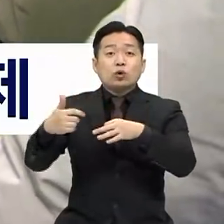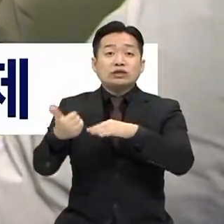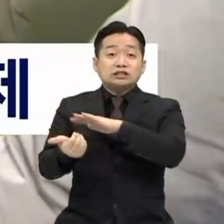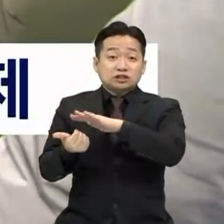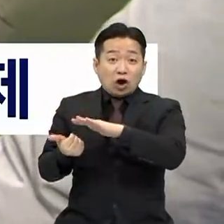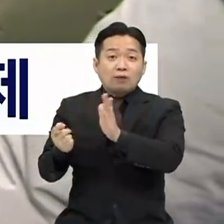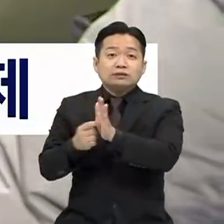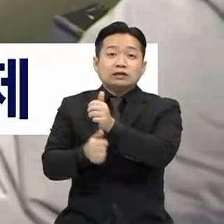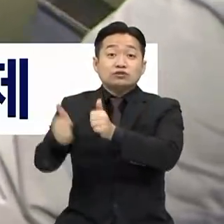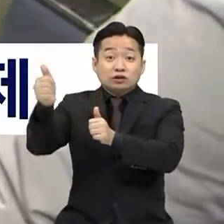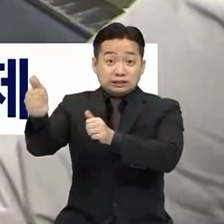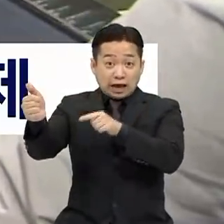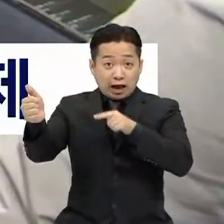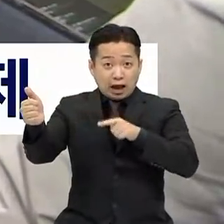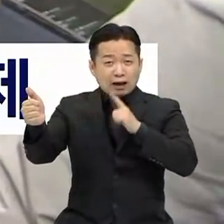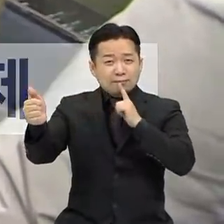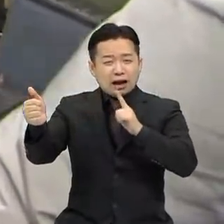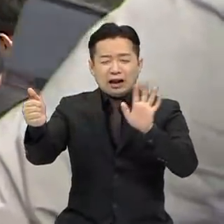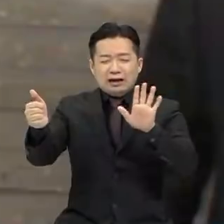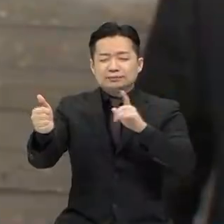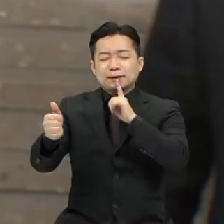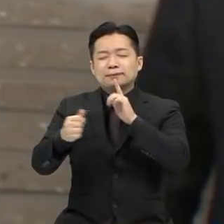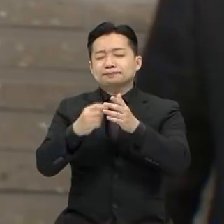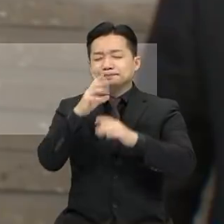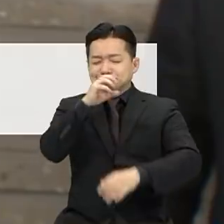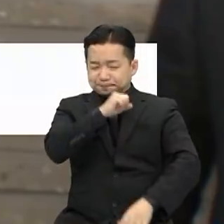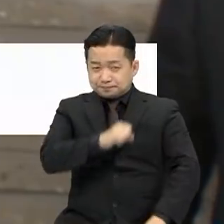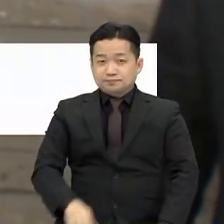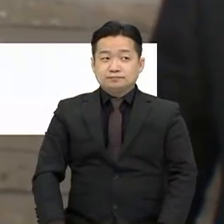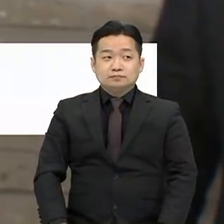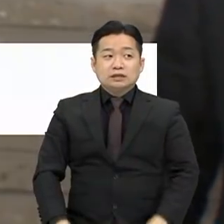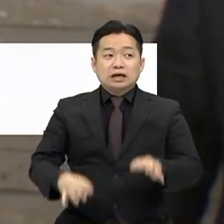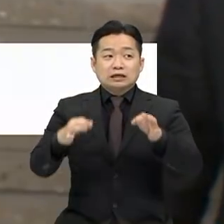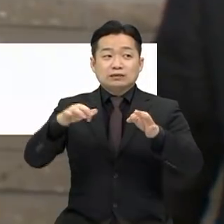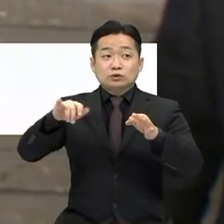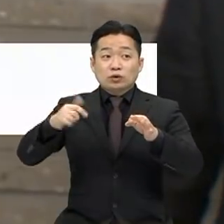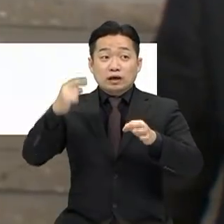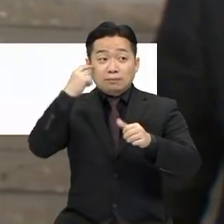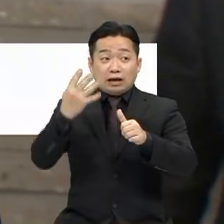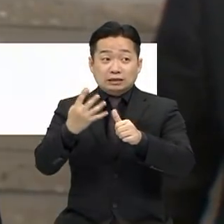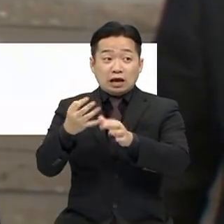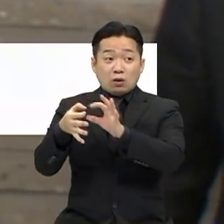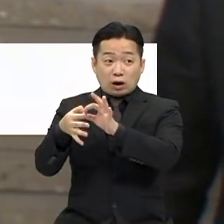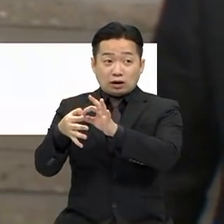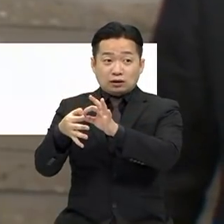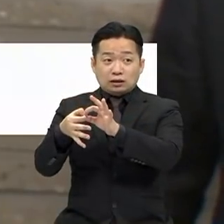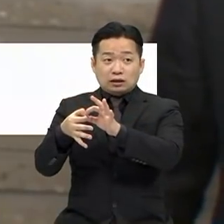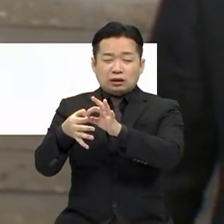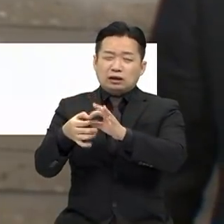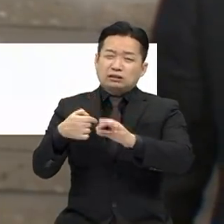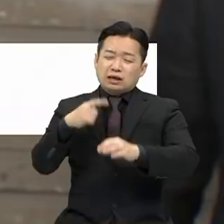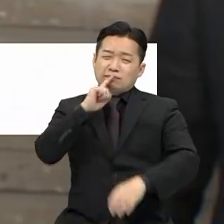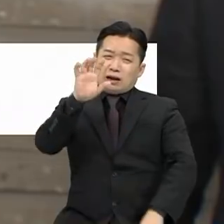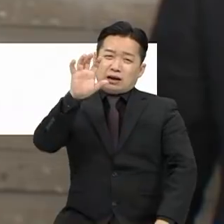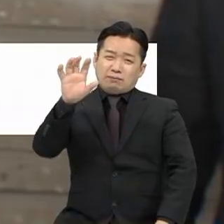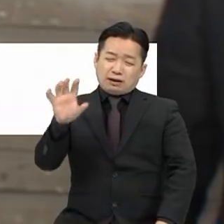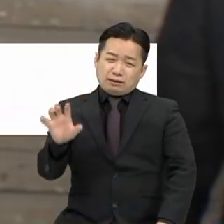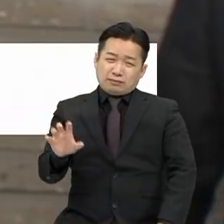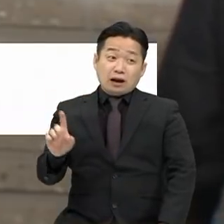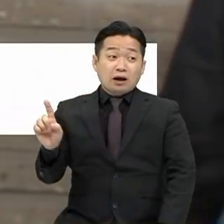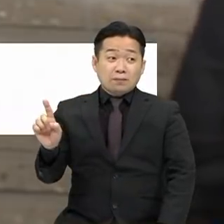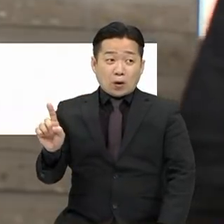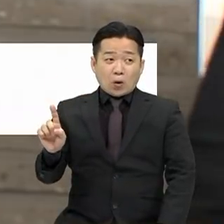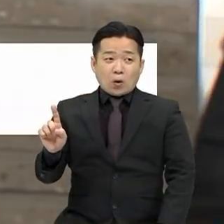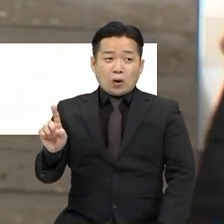비상대책위원장 에 대해선 말을 아꼈다 꼬 중인 박사님 관련된 것에 대해서 제가 자꾸 말씀을 드리는데